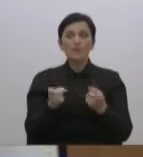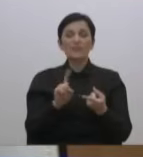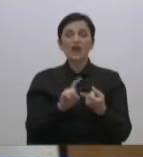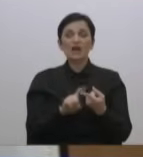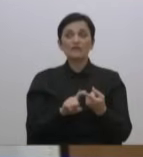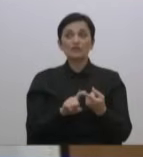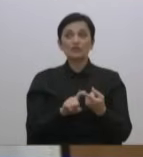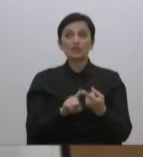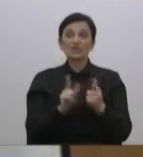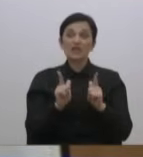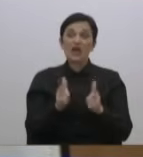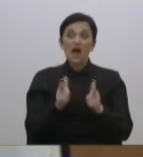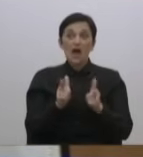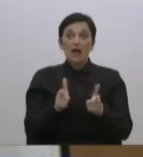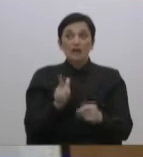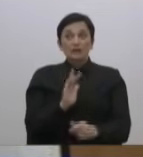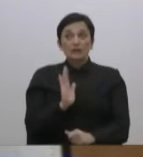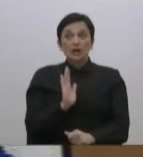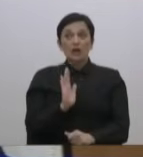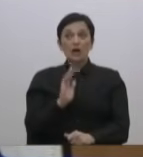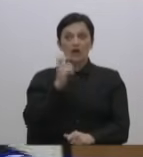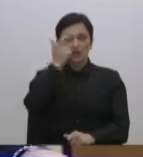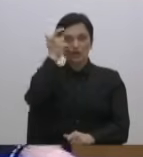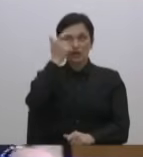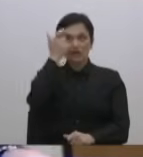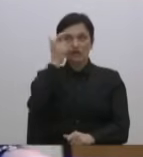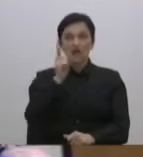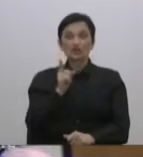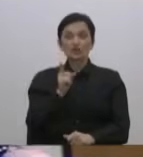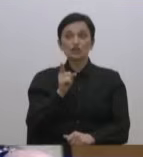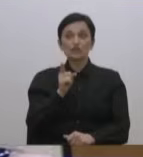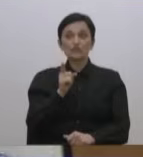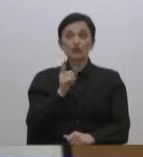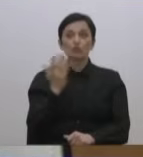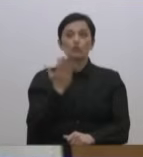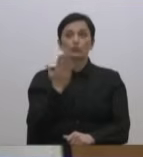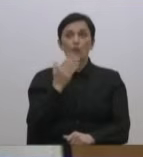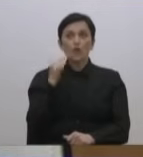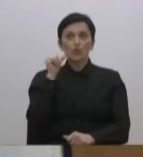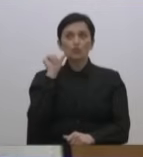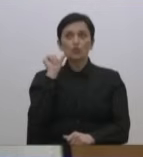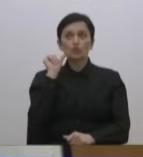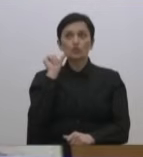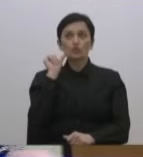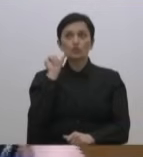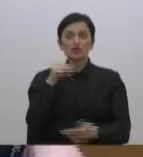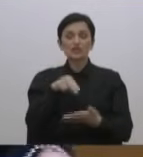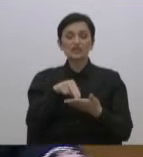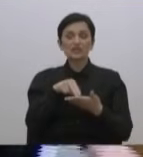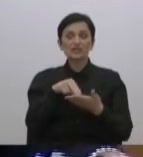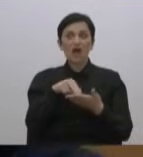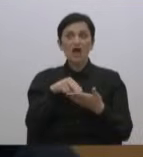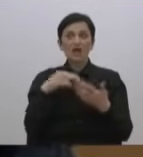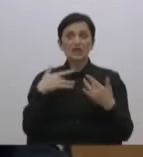Shirabit, Etahmebit, Tuara, Vizina Ivanishos, Romelitz Kushin, Idgas